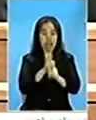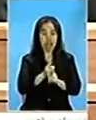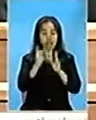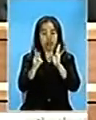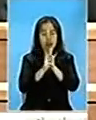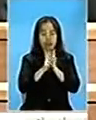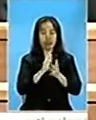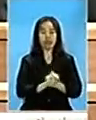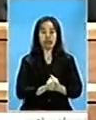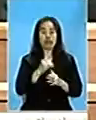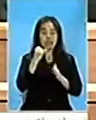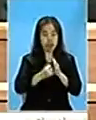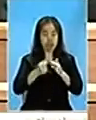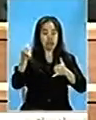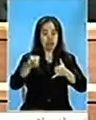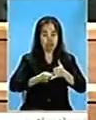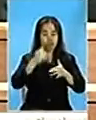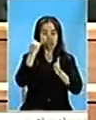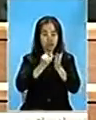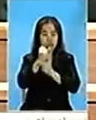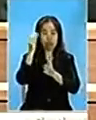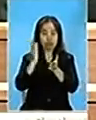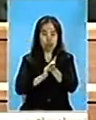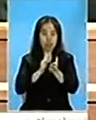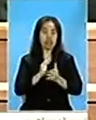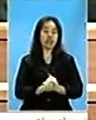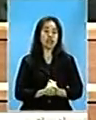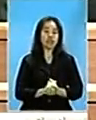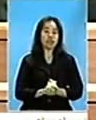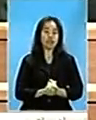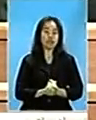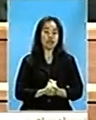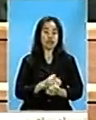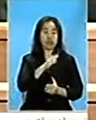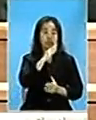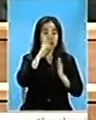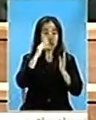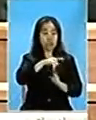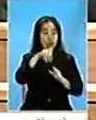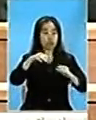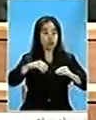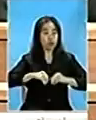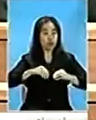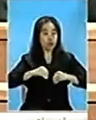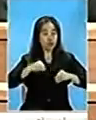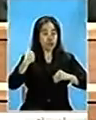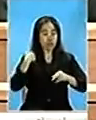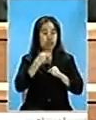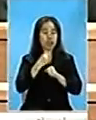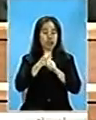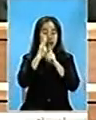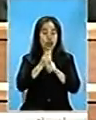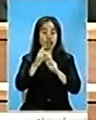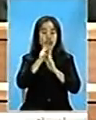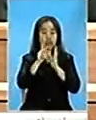ติกาผิดเป็นผิดถูกเป็นถูกถ้าคนยอมรับกติกาปฏิบัติตามกฎหมายผมคิด